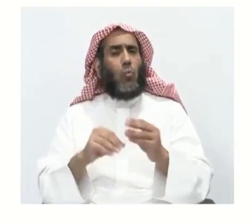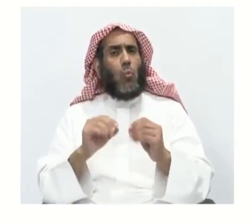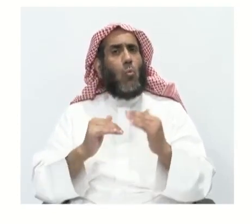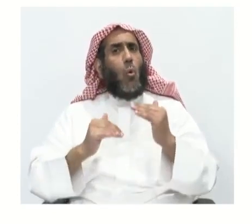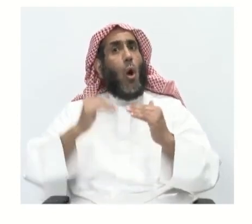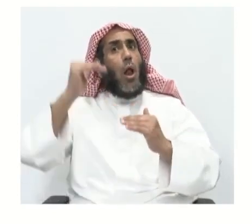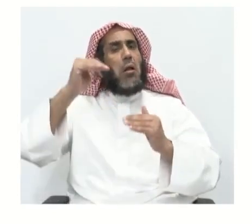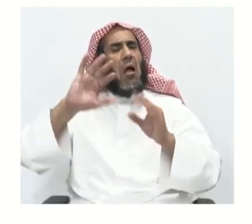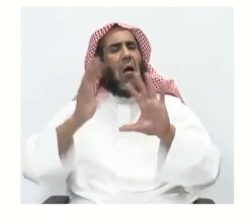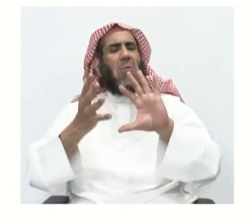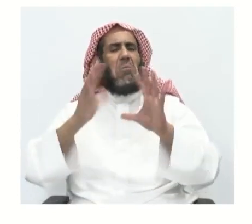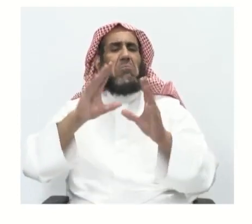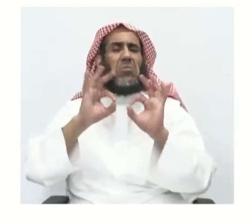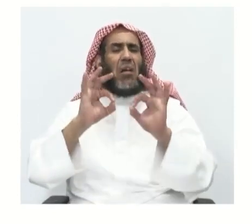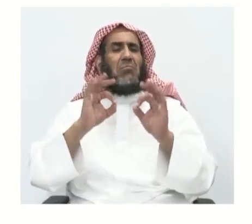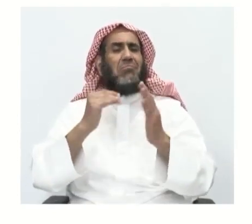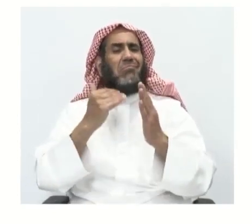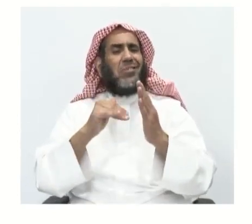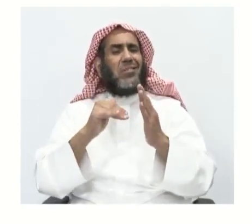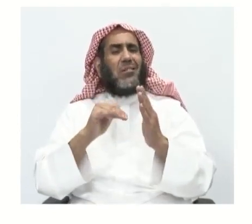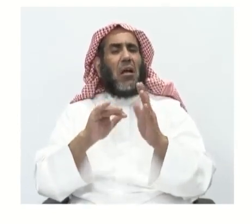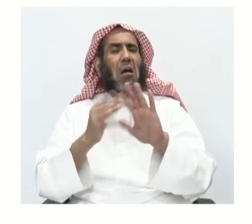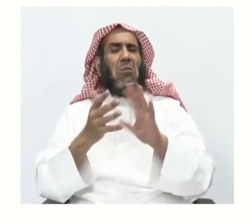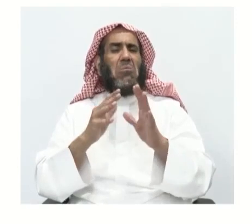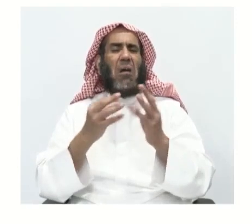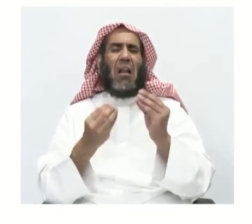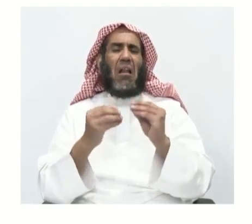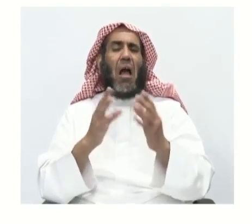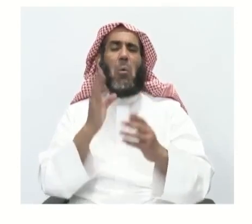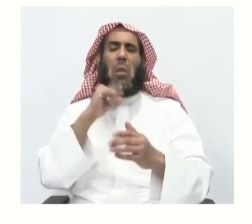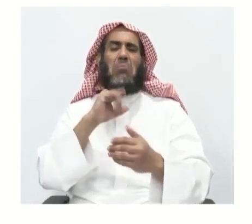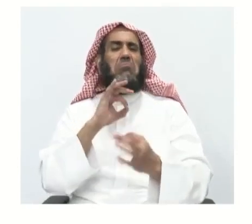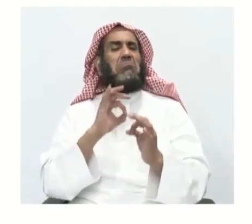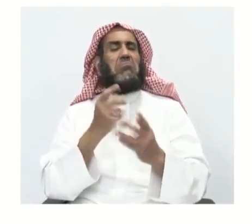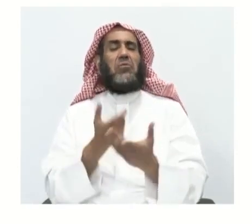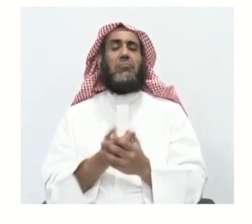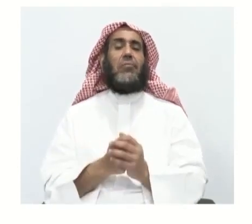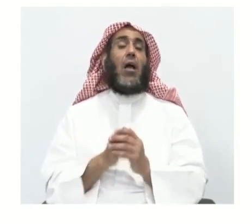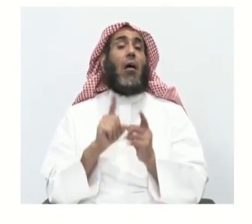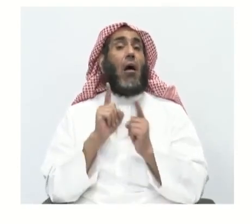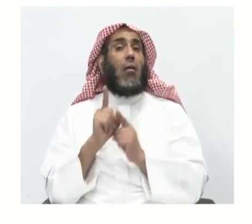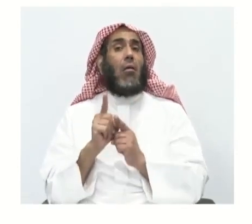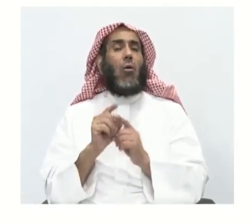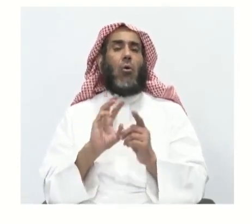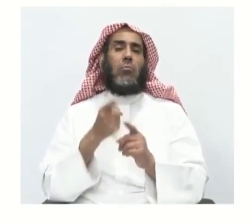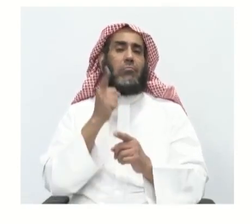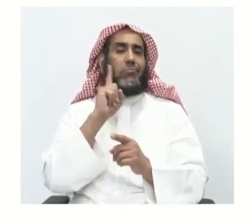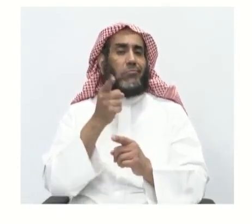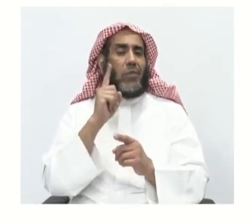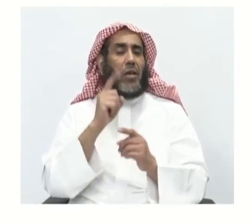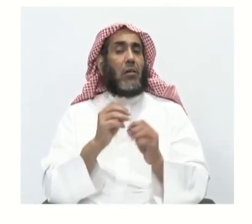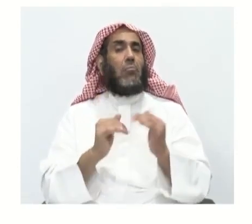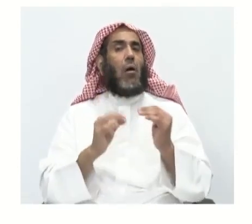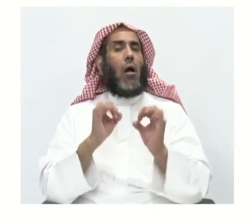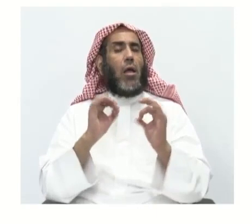عال ام انك اتقنته بمستوى مستوى متوسط ام قليل ام لم تتقن ام لم تتقن وهذا يعود اليك فقيم